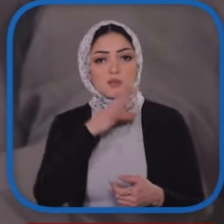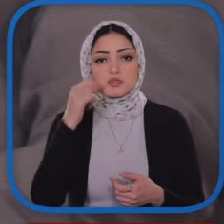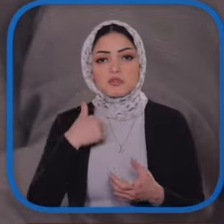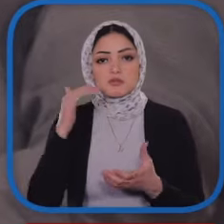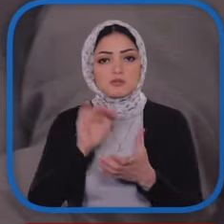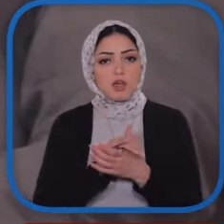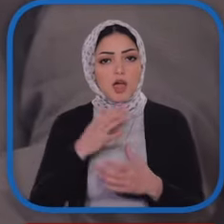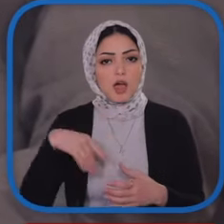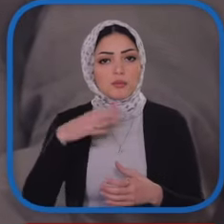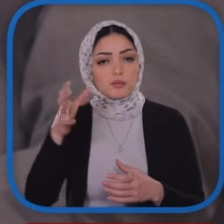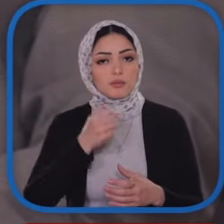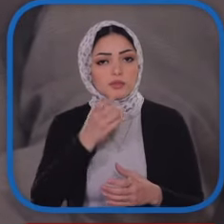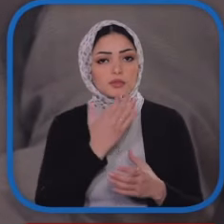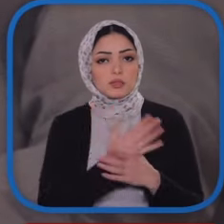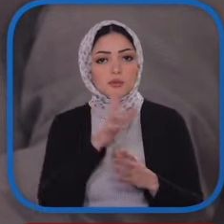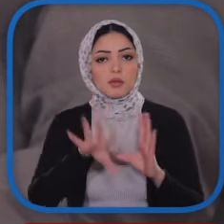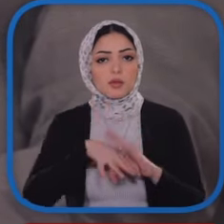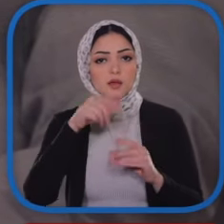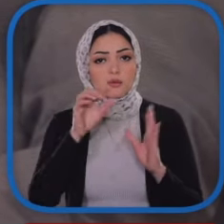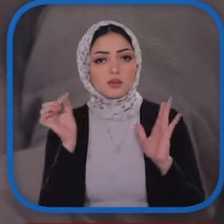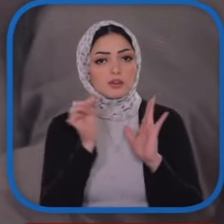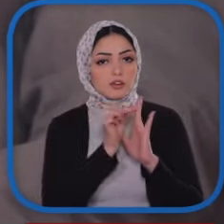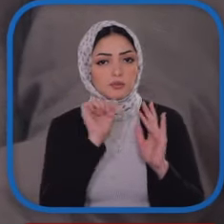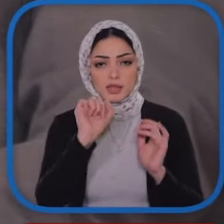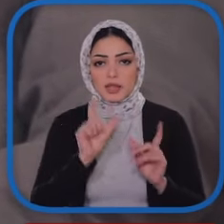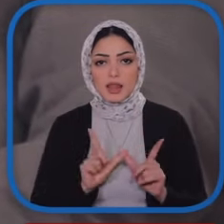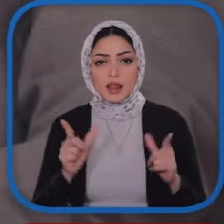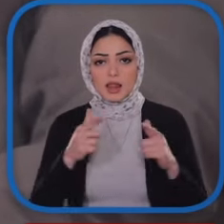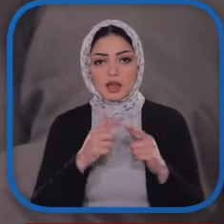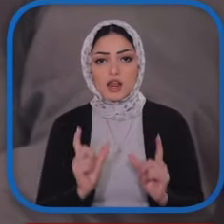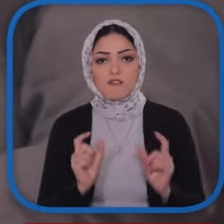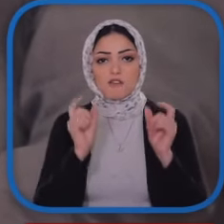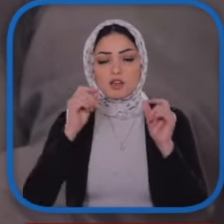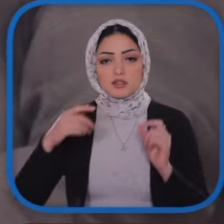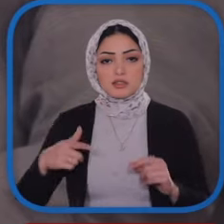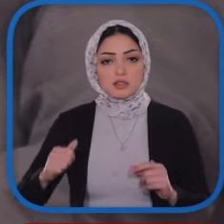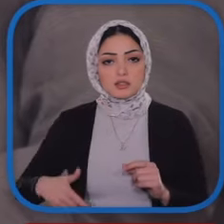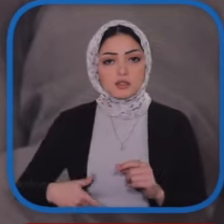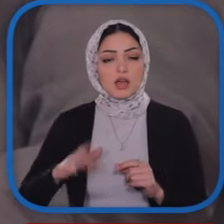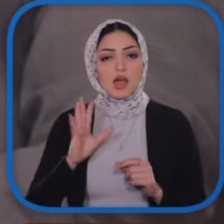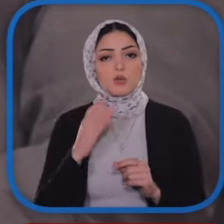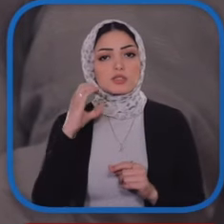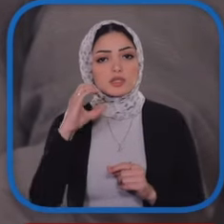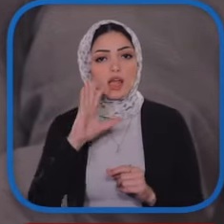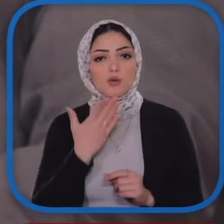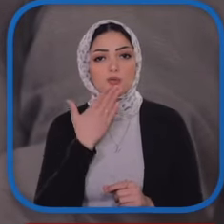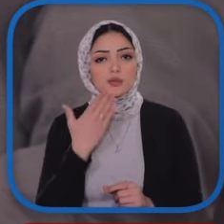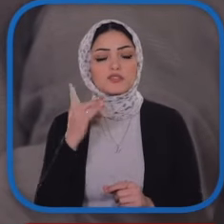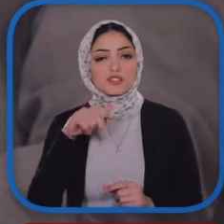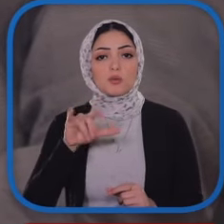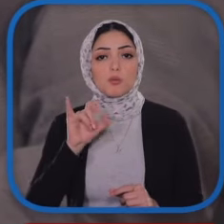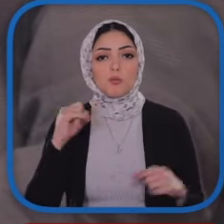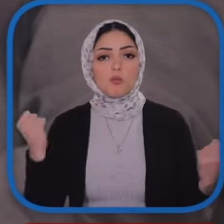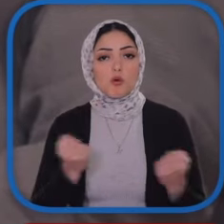زمايله، يتم عمل المسح ليهم في وحدات اللجنة القومية. المبادرات المختلفة اللي